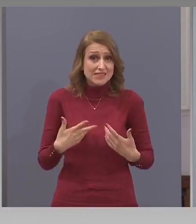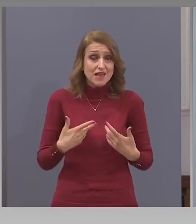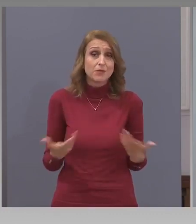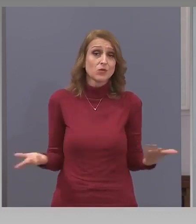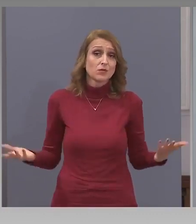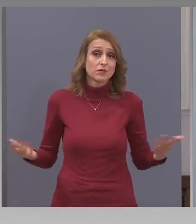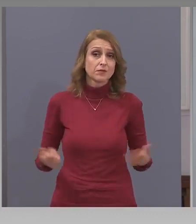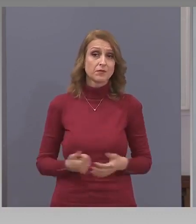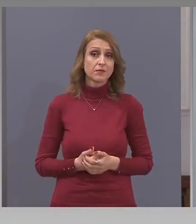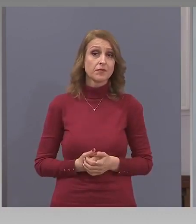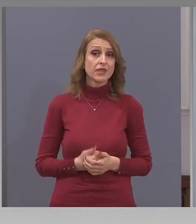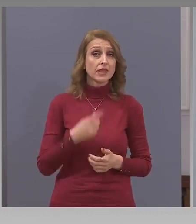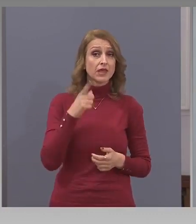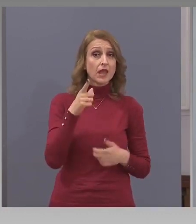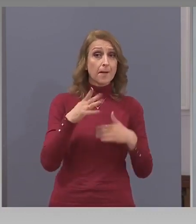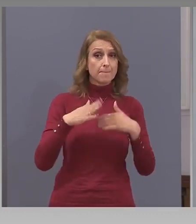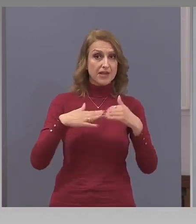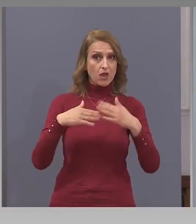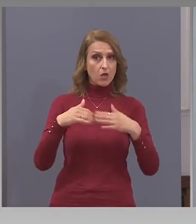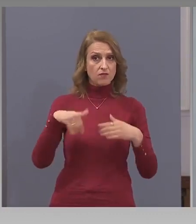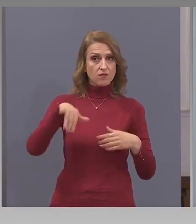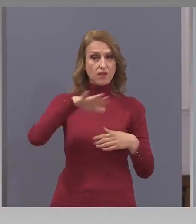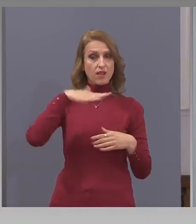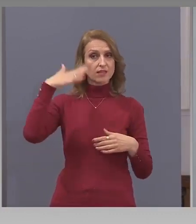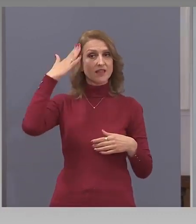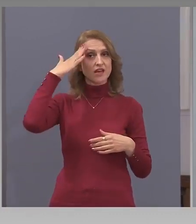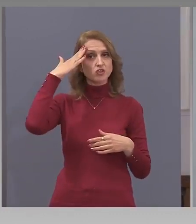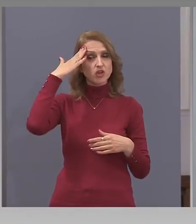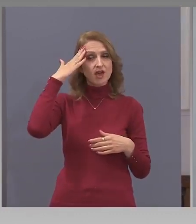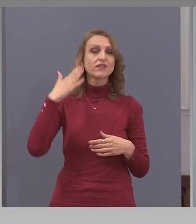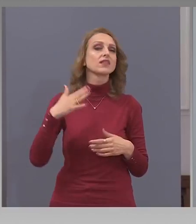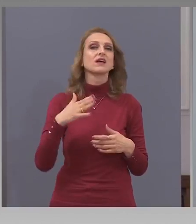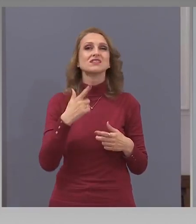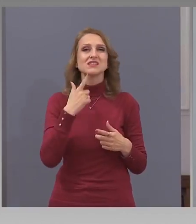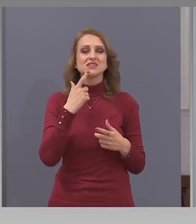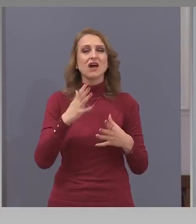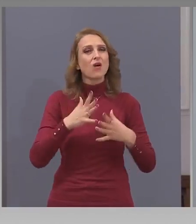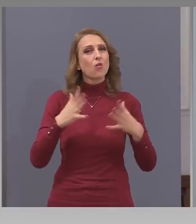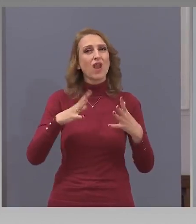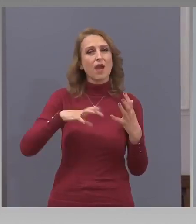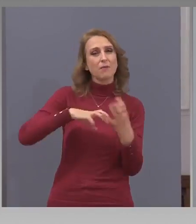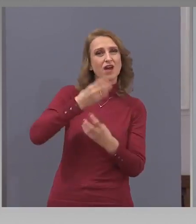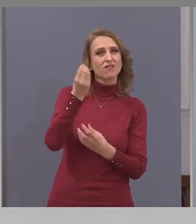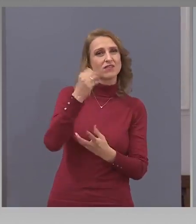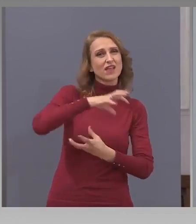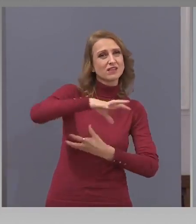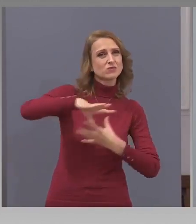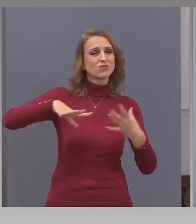Подготвя ли се държавата по някакъв начин за очевидно глобалната рецесия, която е на хоризонта вече?